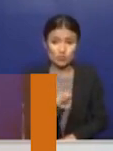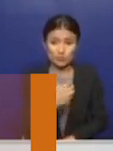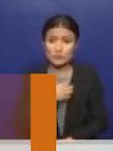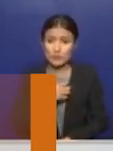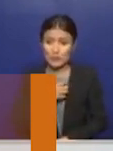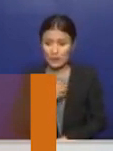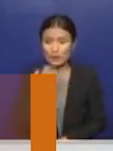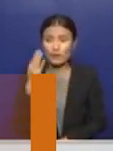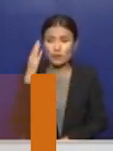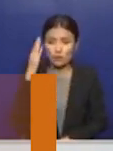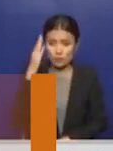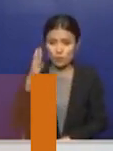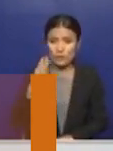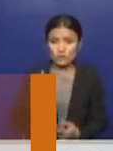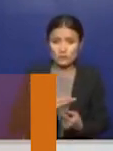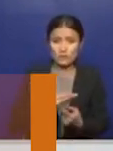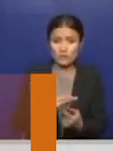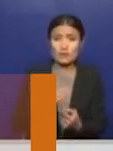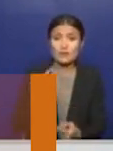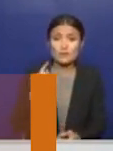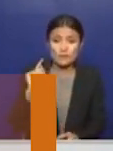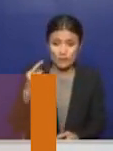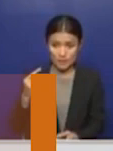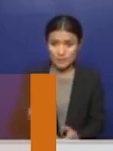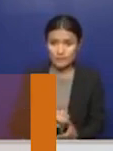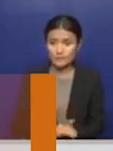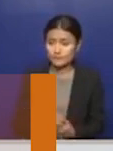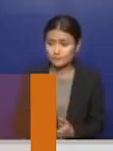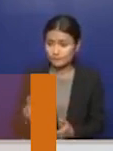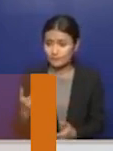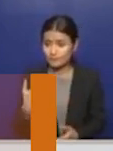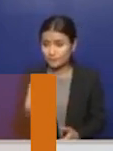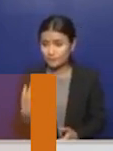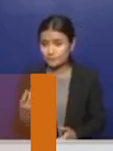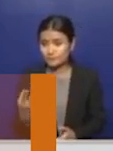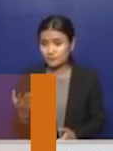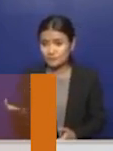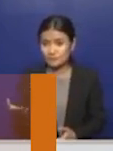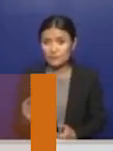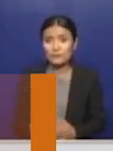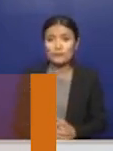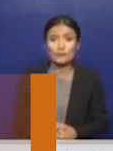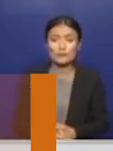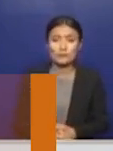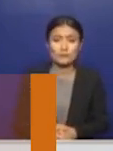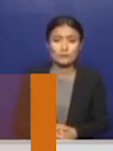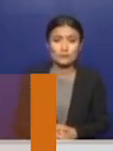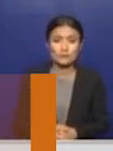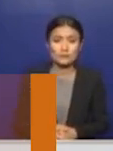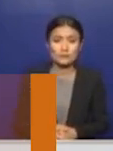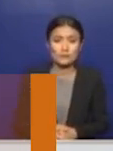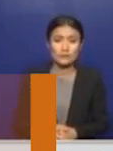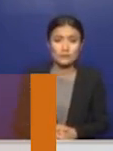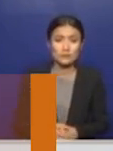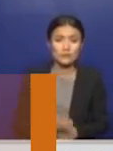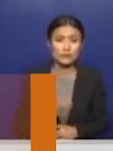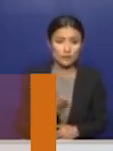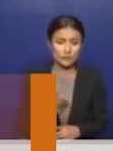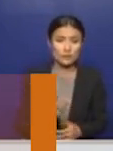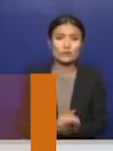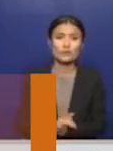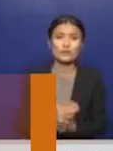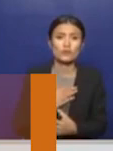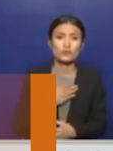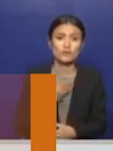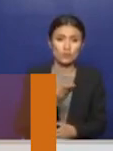ราบท่านวิโรจน์มีอะไรจะหาลือครับเชิญครับ ท่านประธานครับผมขอความกรุณาจากท่านประธานอย่างนี้ครับ